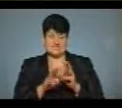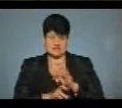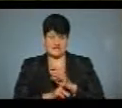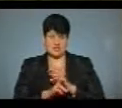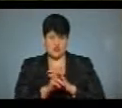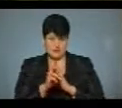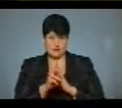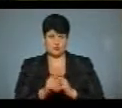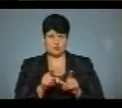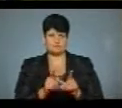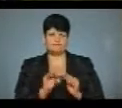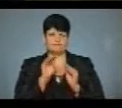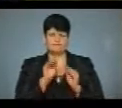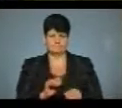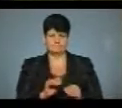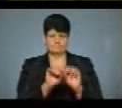році, в